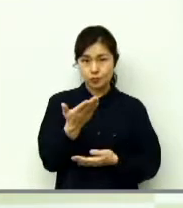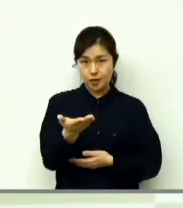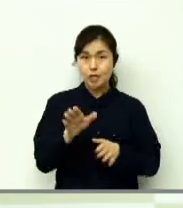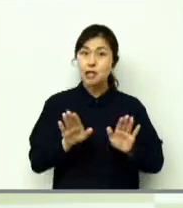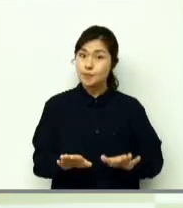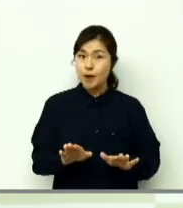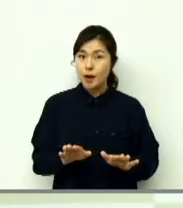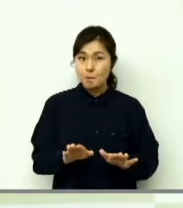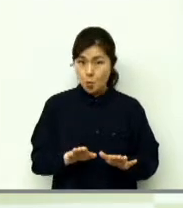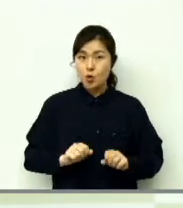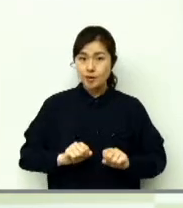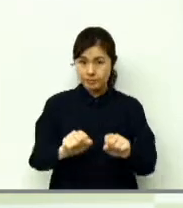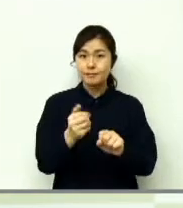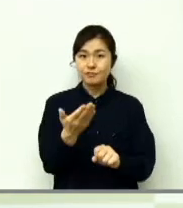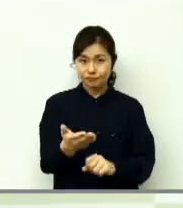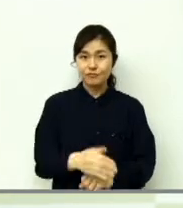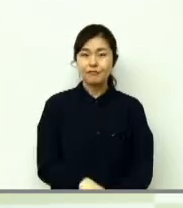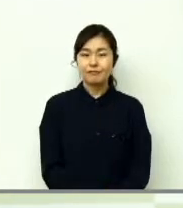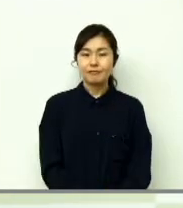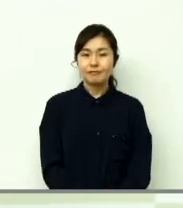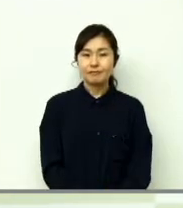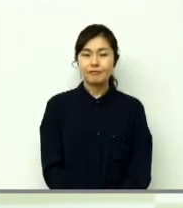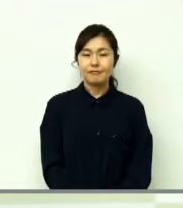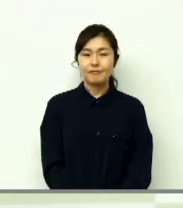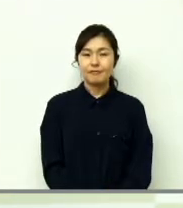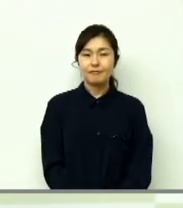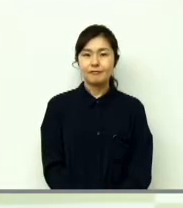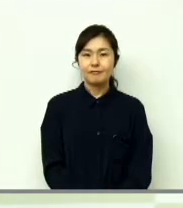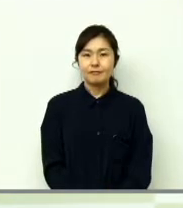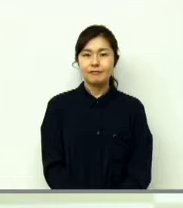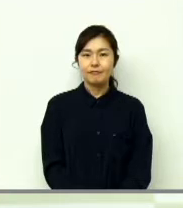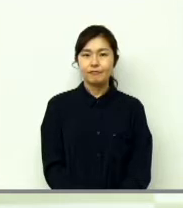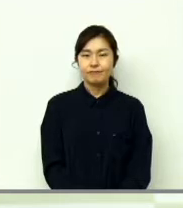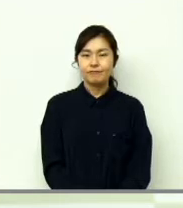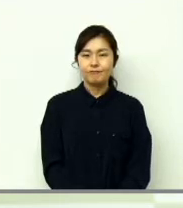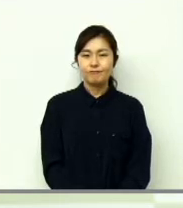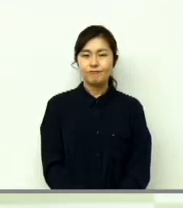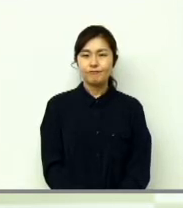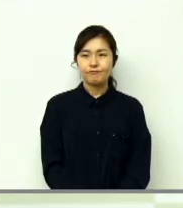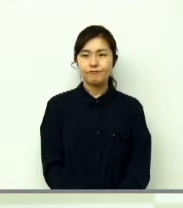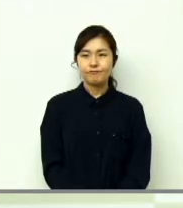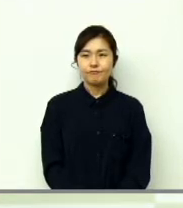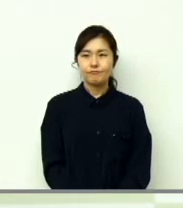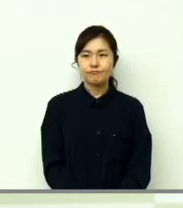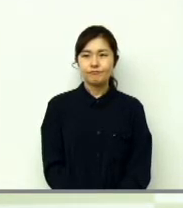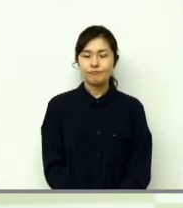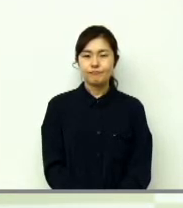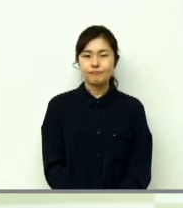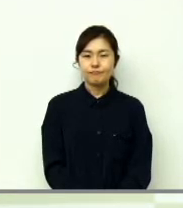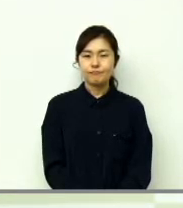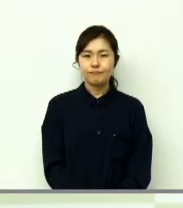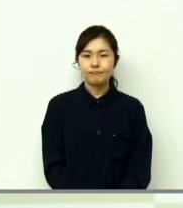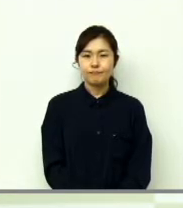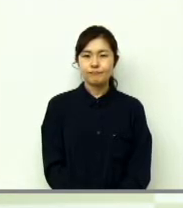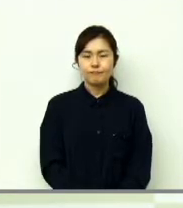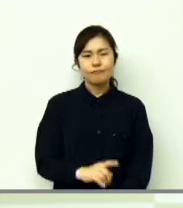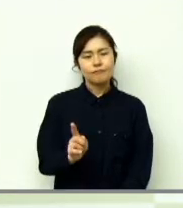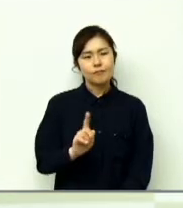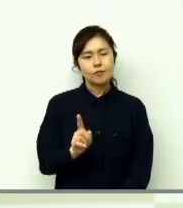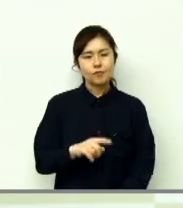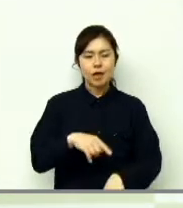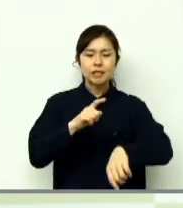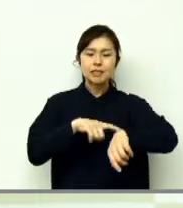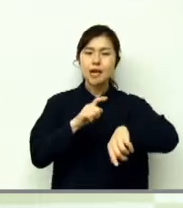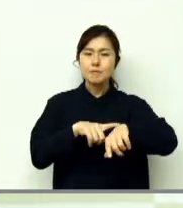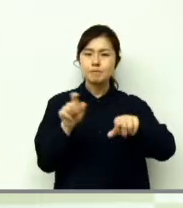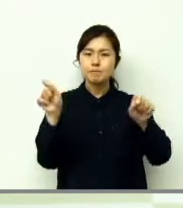な感じで具体的には、なんて言うんだろう、コアタイムも設けたフレックスのイメージなのか、それ以外のものなのかっ